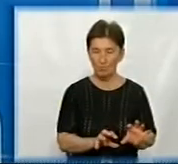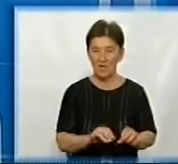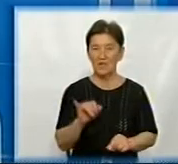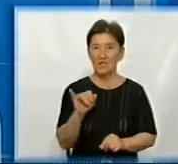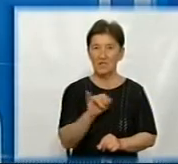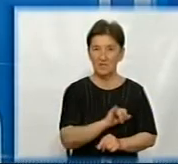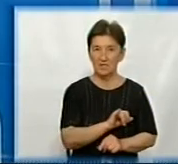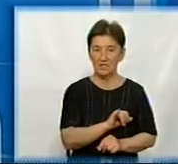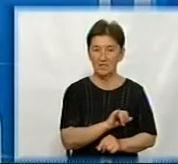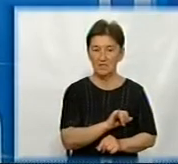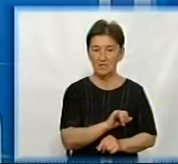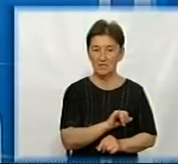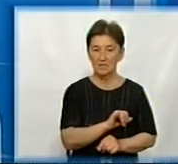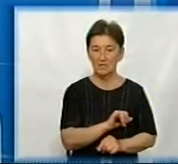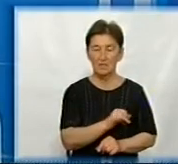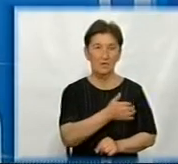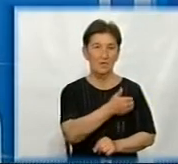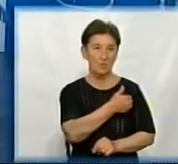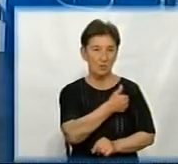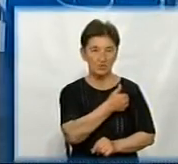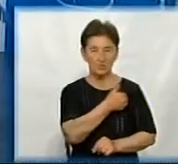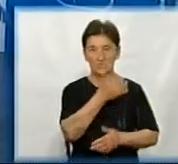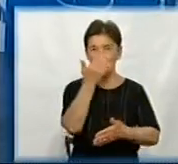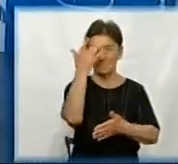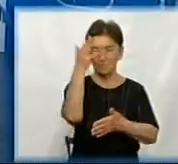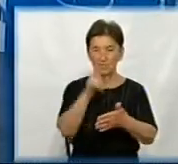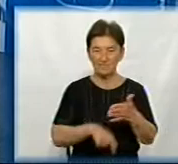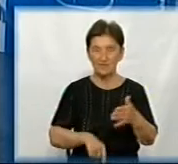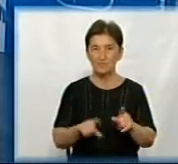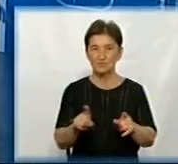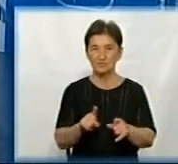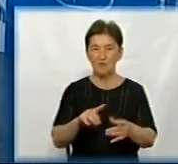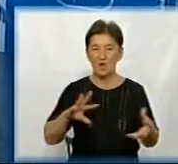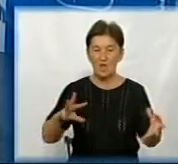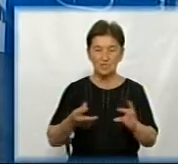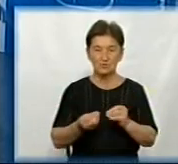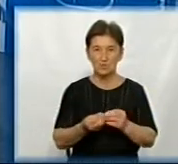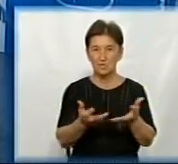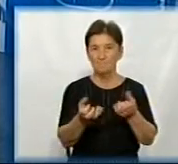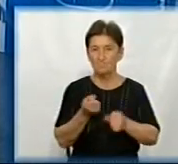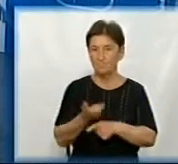є, ні, скажу так, хочеться сподіватись, що в результаті ми отримаємо навіть більше 10